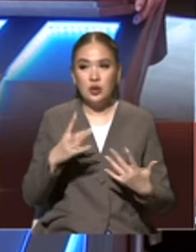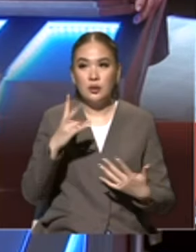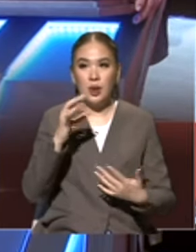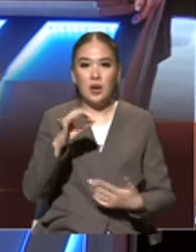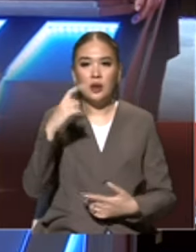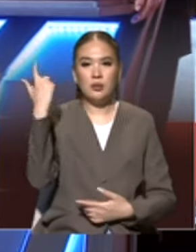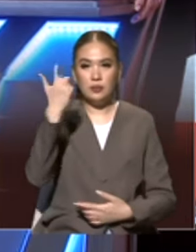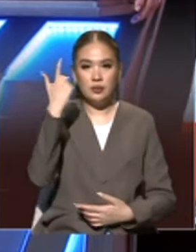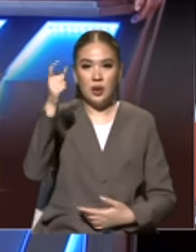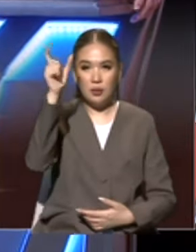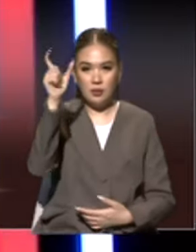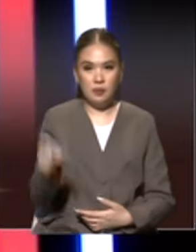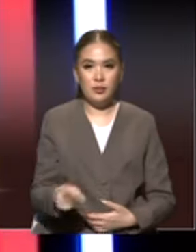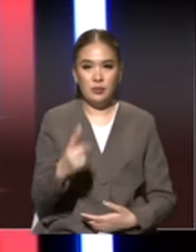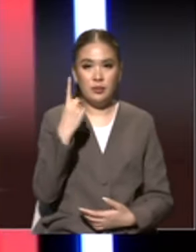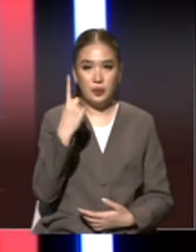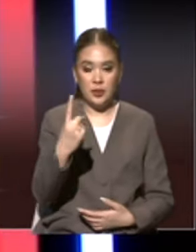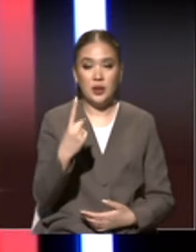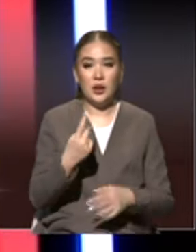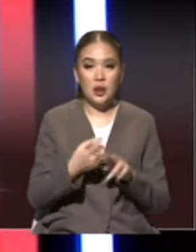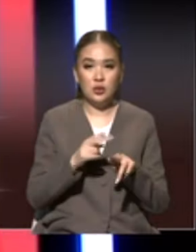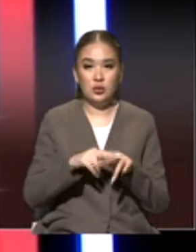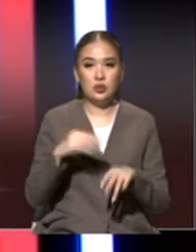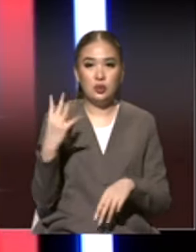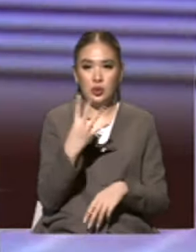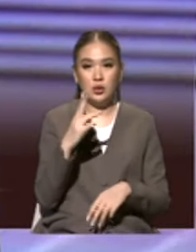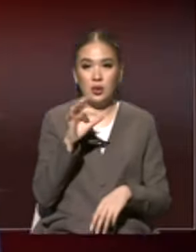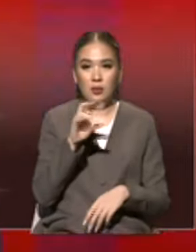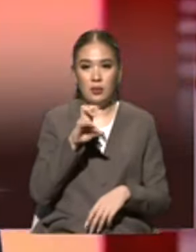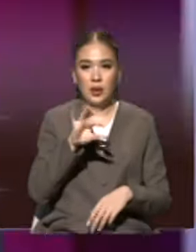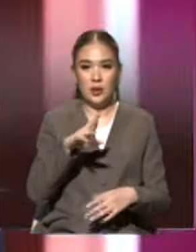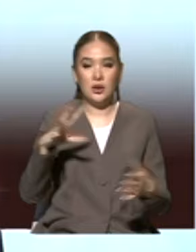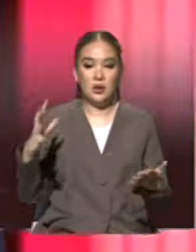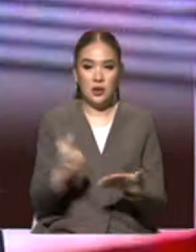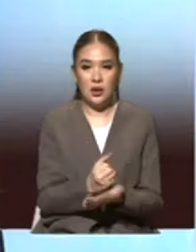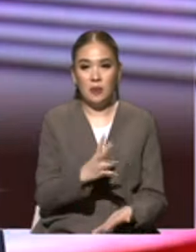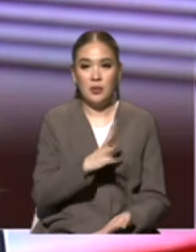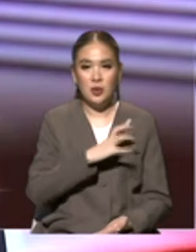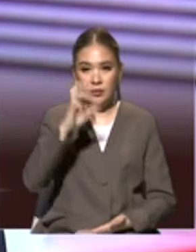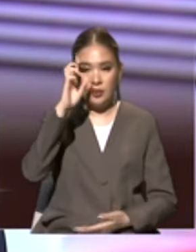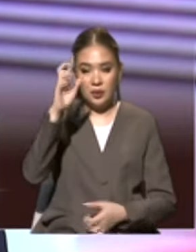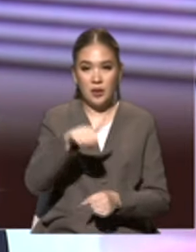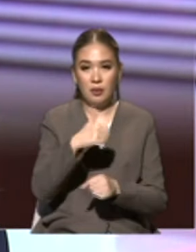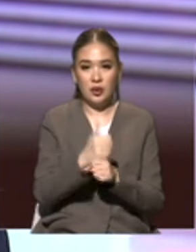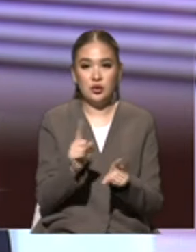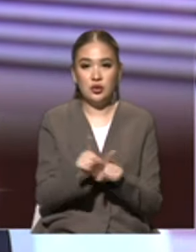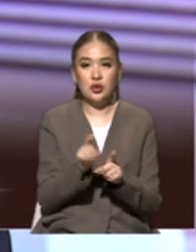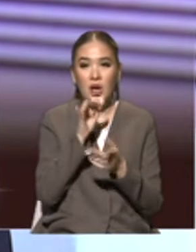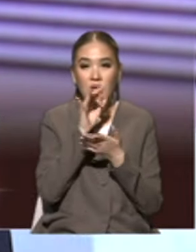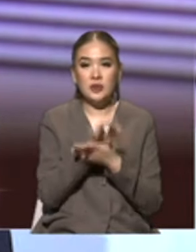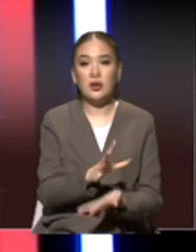бір. Төрт компания жеңіп алған. Оны білетін шығарсыз, мемлекет басшысының өзі айтқан. Енді